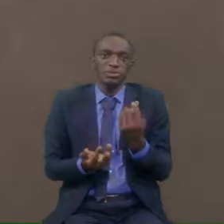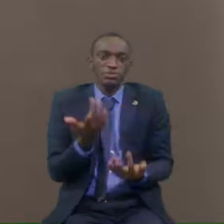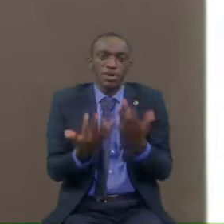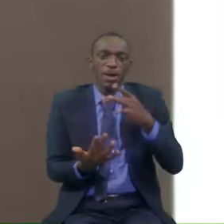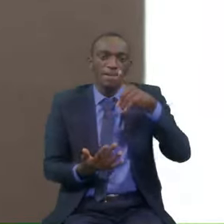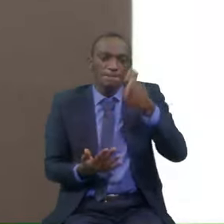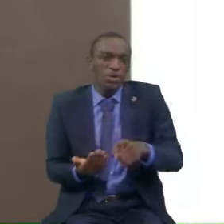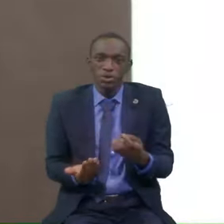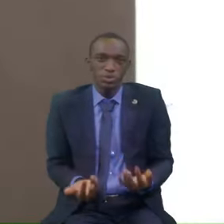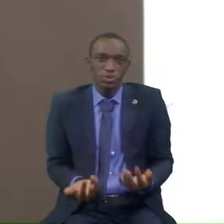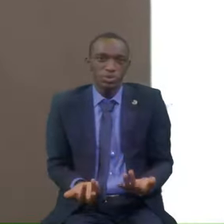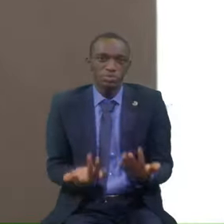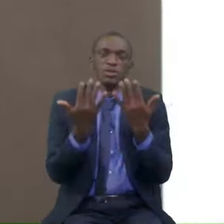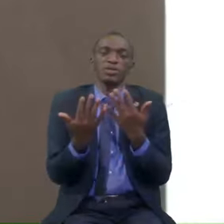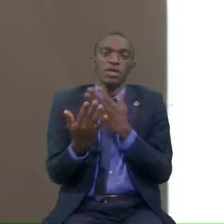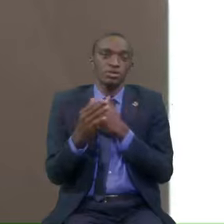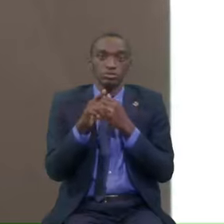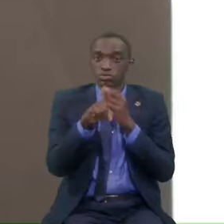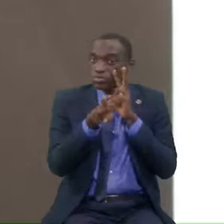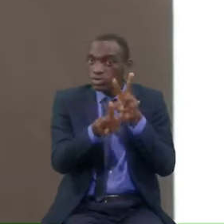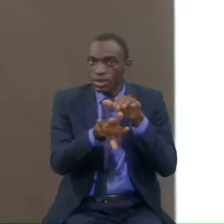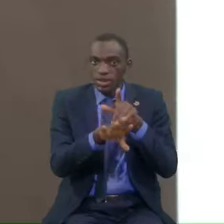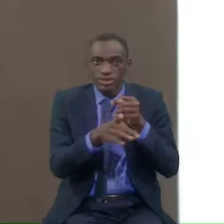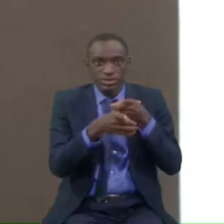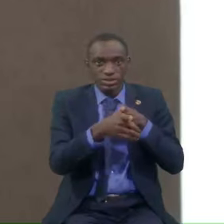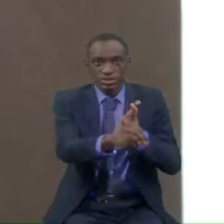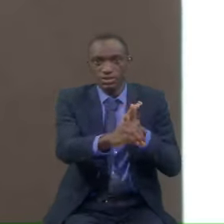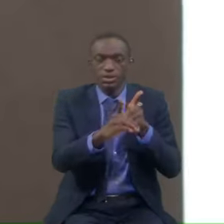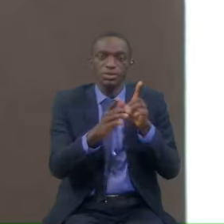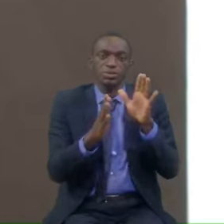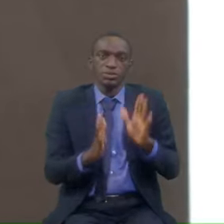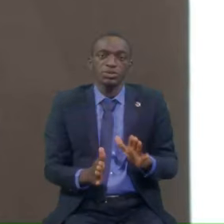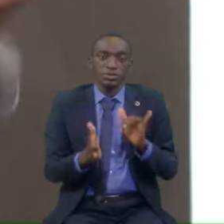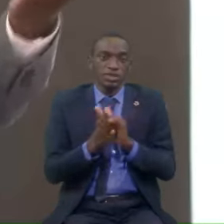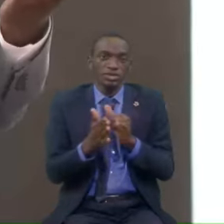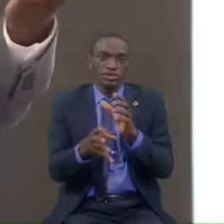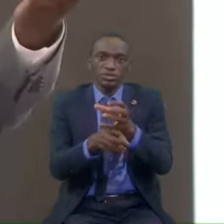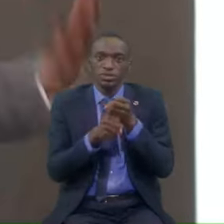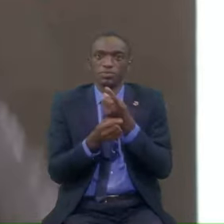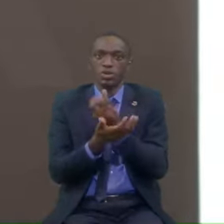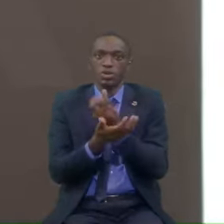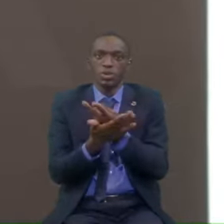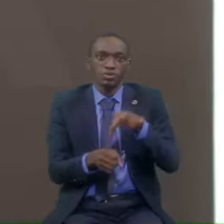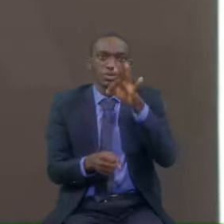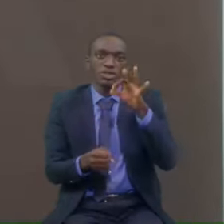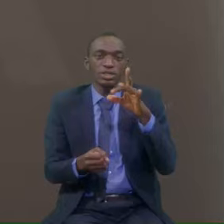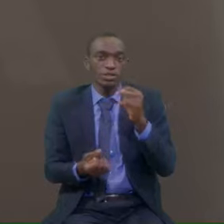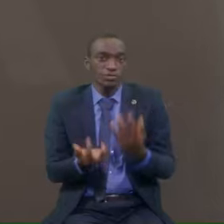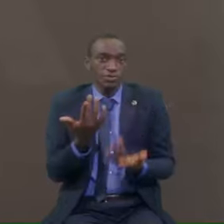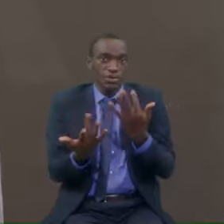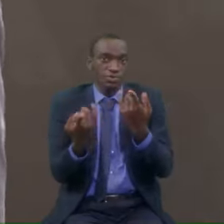voyez ses disciples qui ont reçu le Saint-Esprit. Et le feu est venu. Les